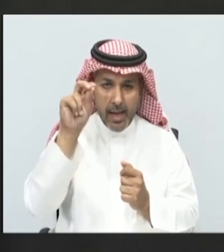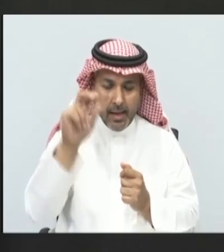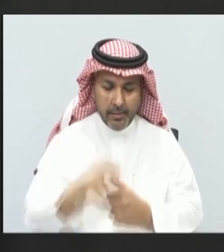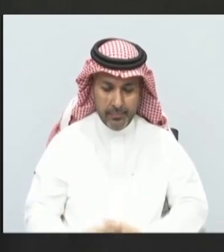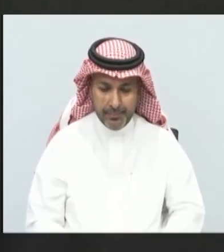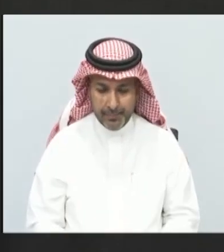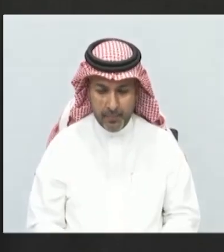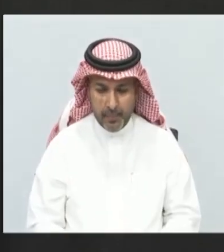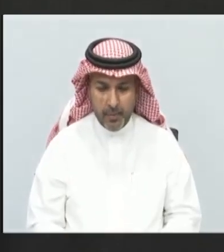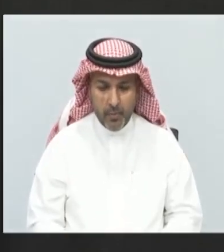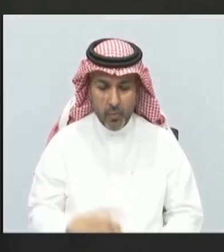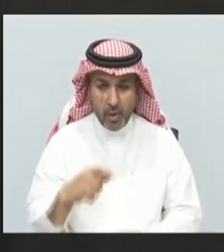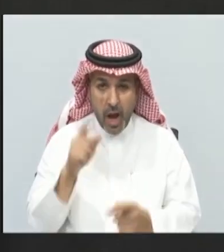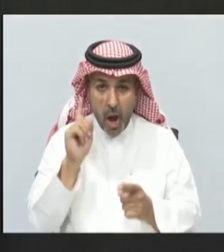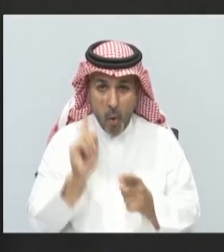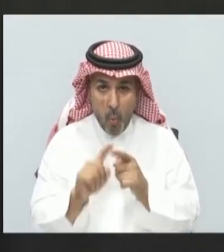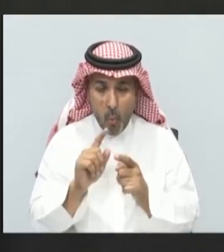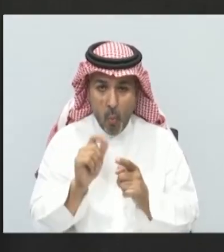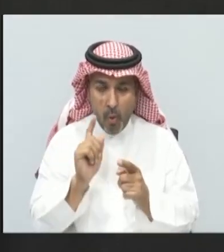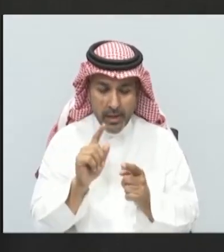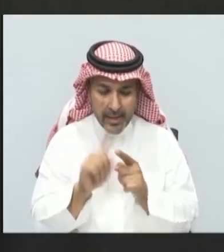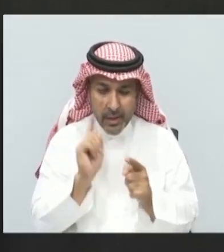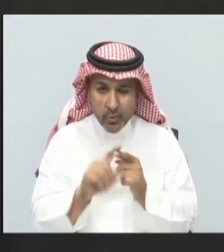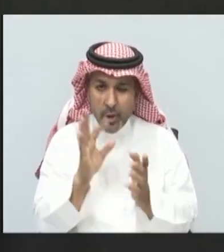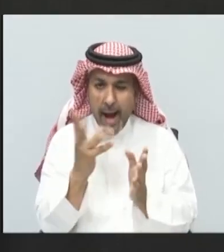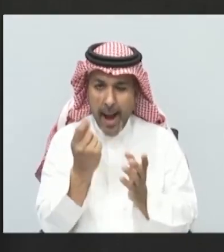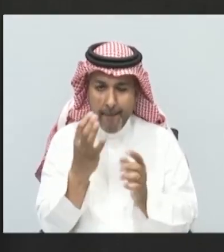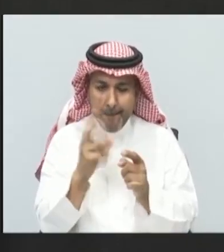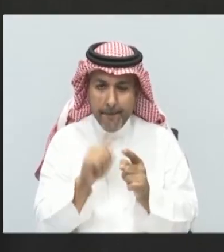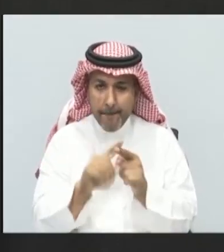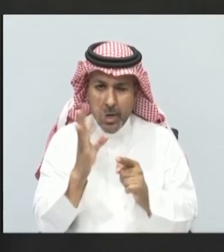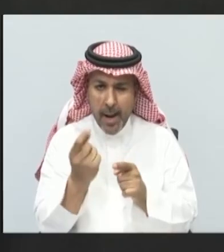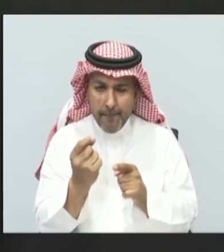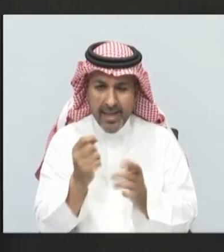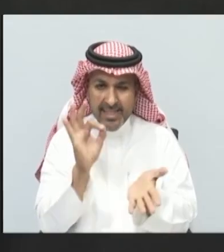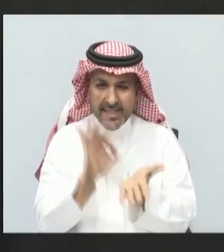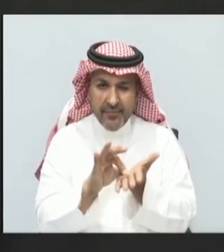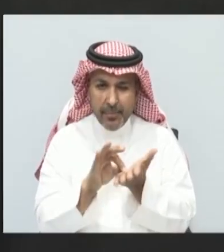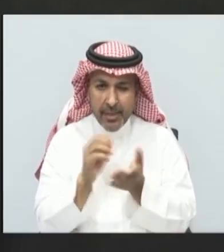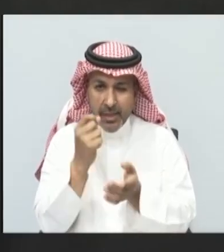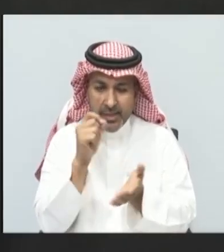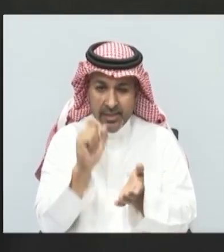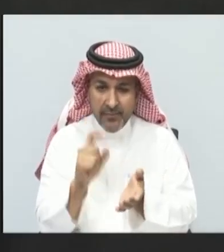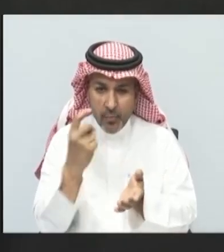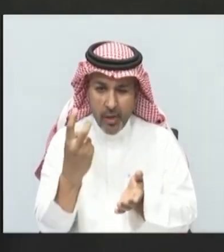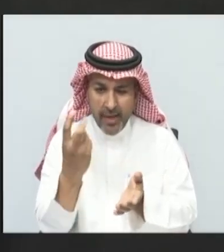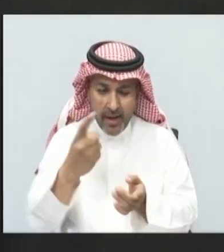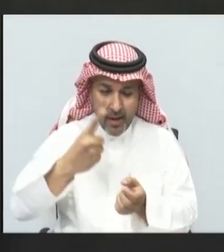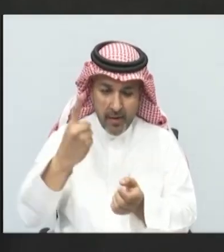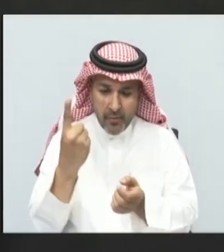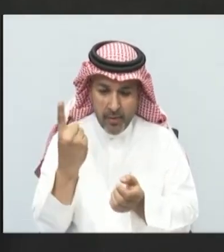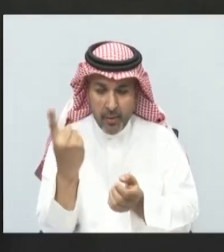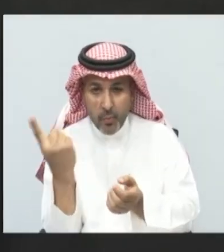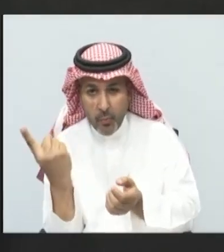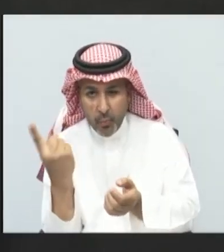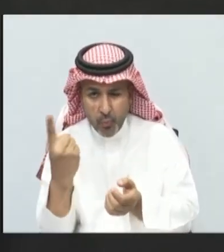ان تصل اقصى سرعه ممكنه موجوده في السياره فبالتالي لكي نفهم ماذا لكي نفهم